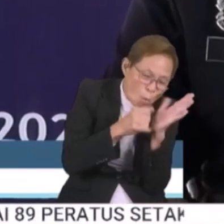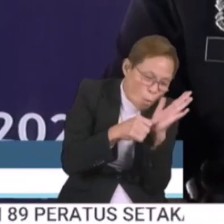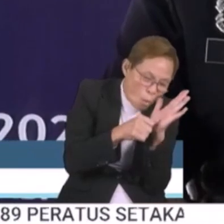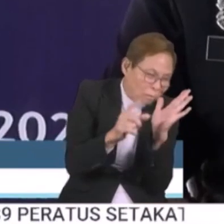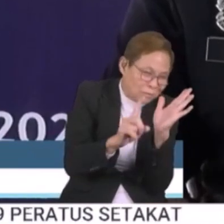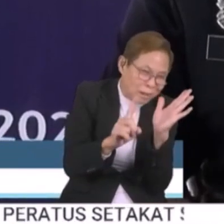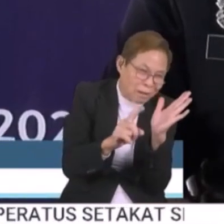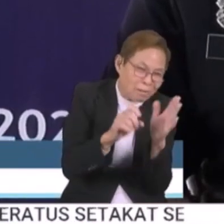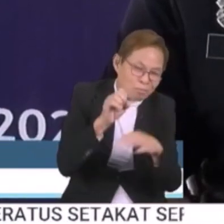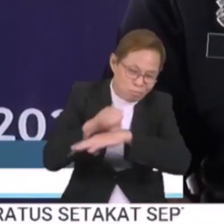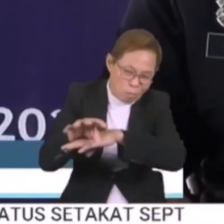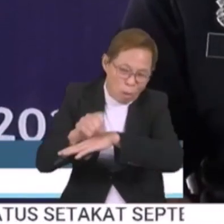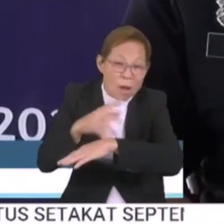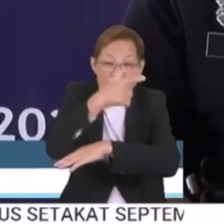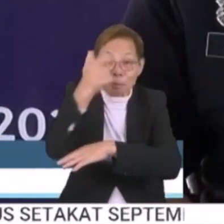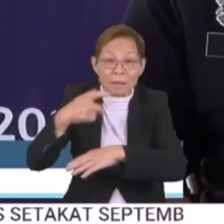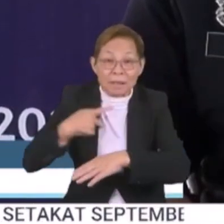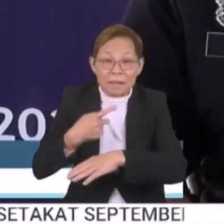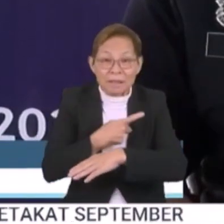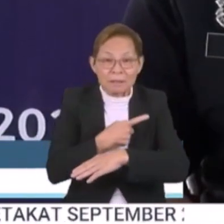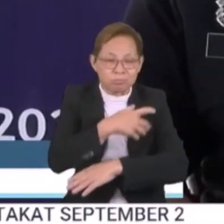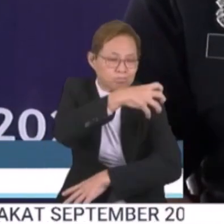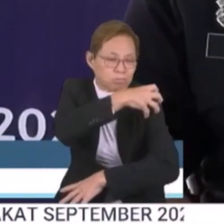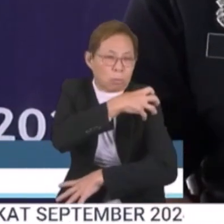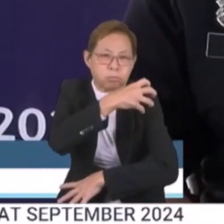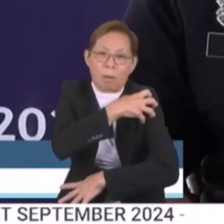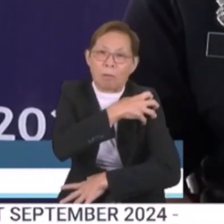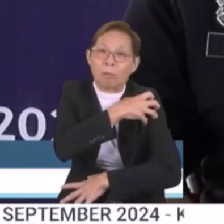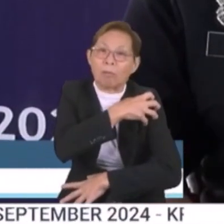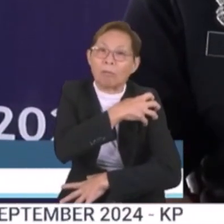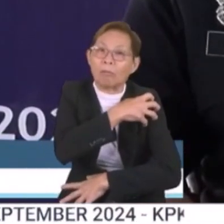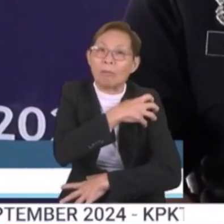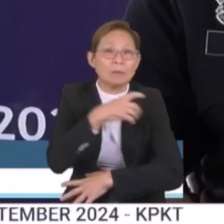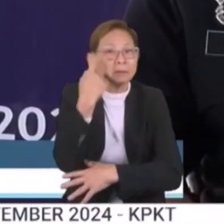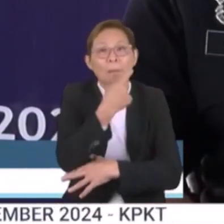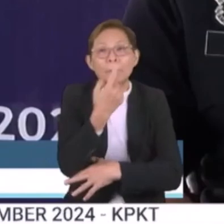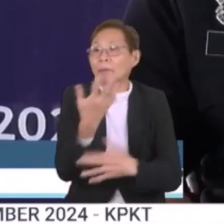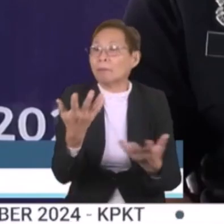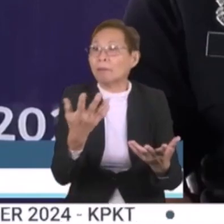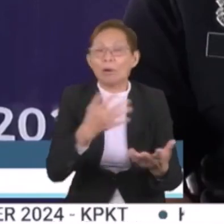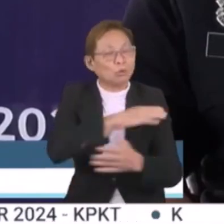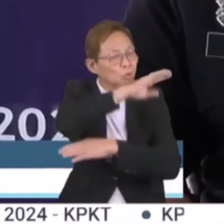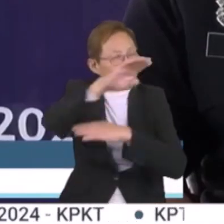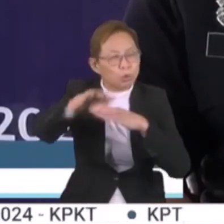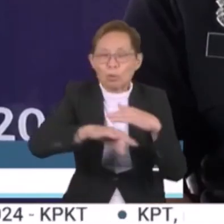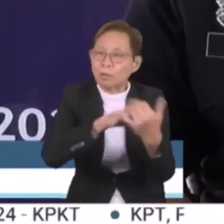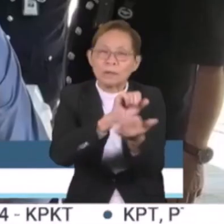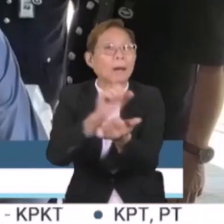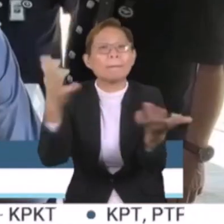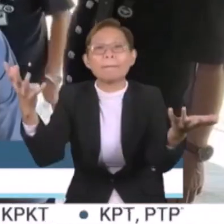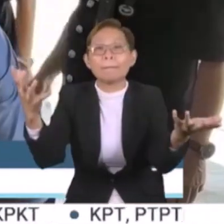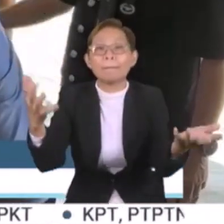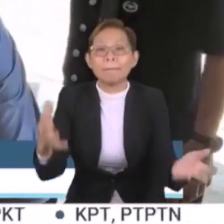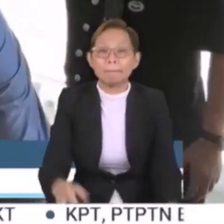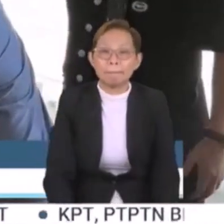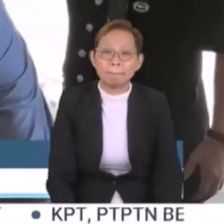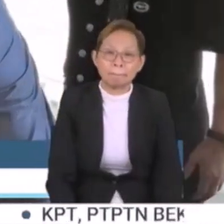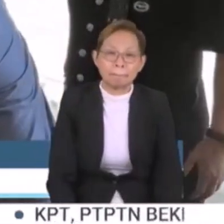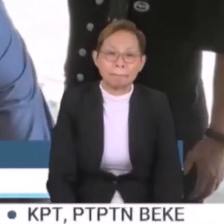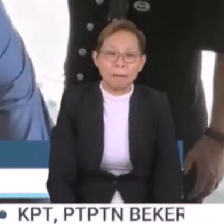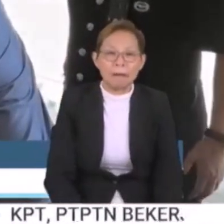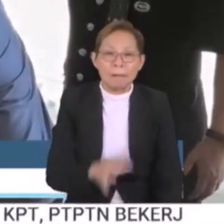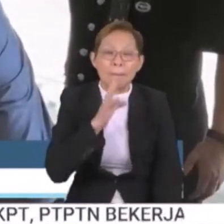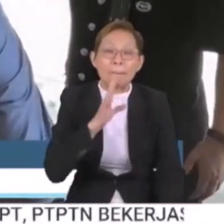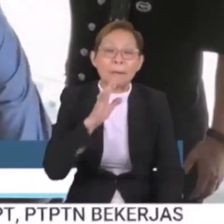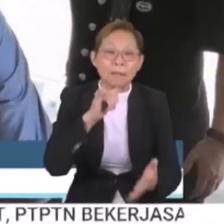ni. Sebab kita dari segi penguasaan tidak memilih siapa dia. Semua kita akan masak.